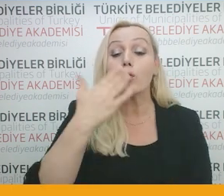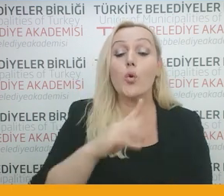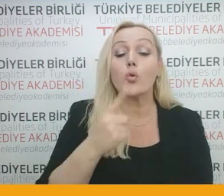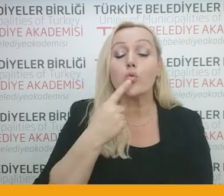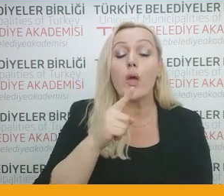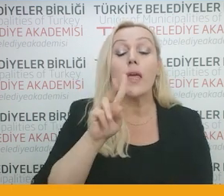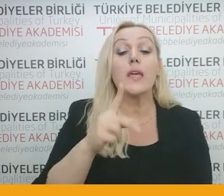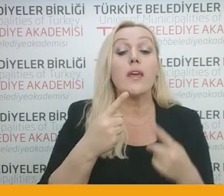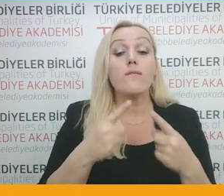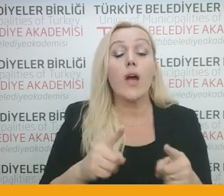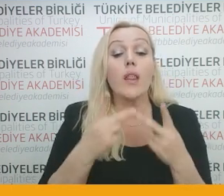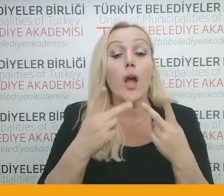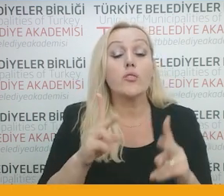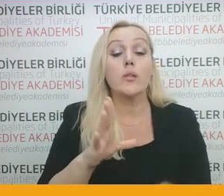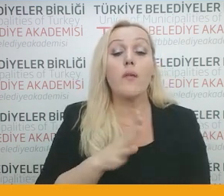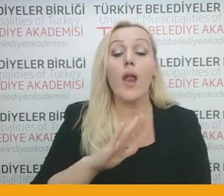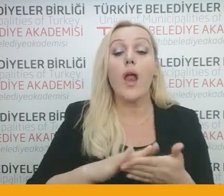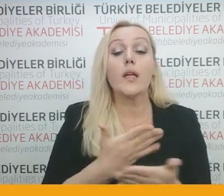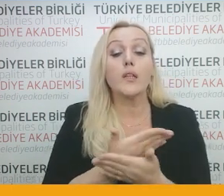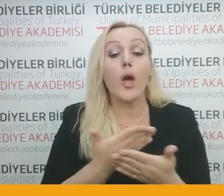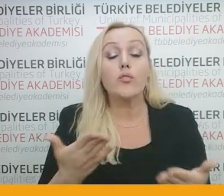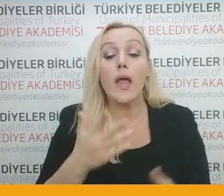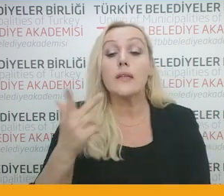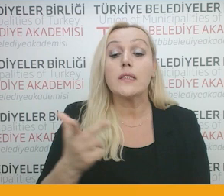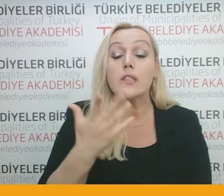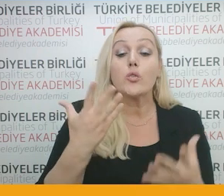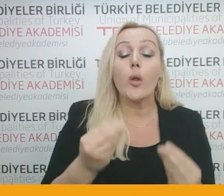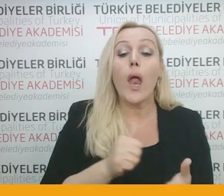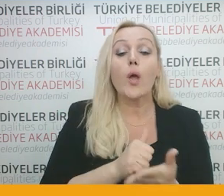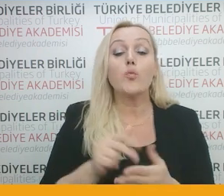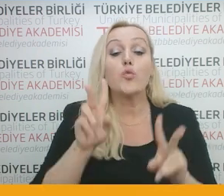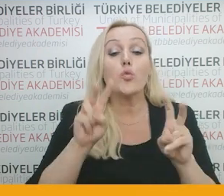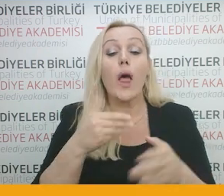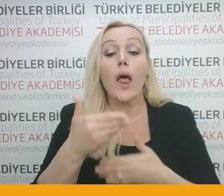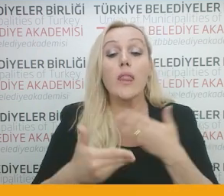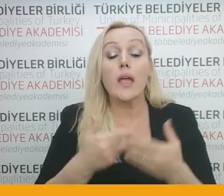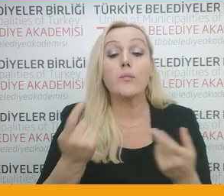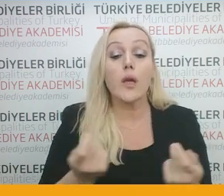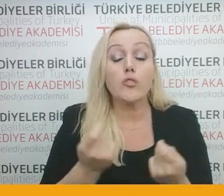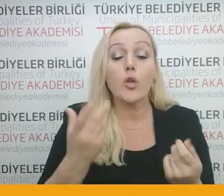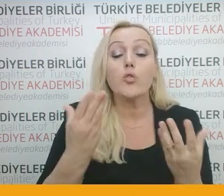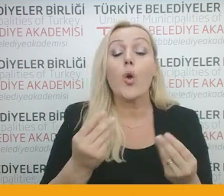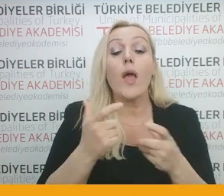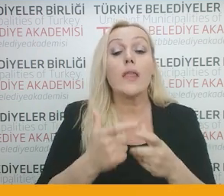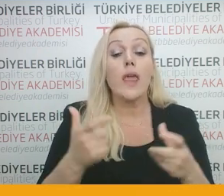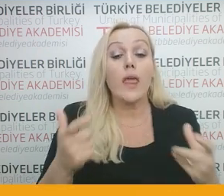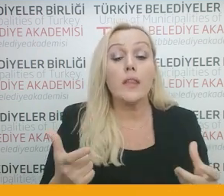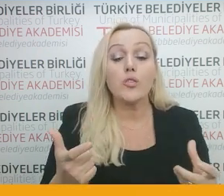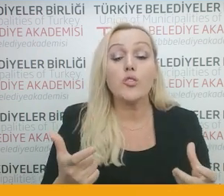farklı görüş var arkadaşlar. Hızlı hızlı tüm konulara değinmeye çalıştık. Çok geniş,